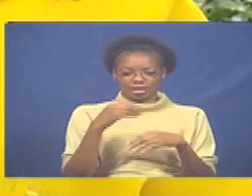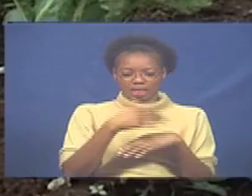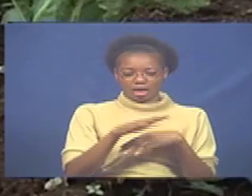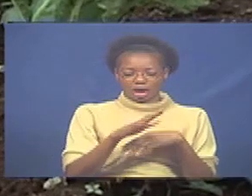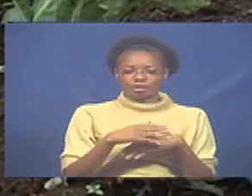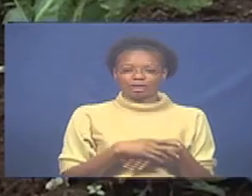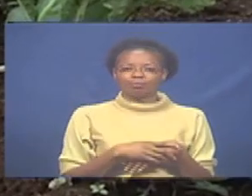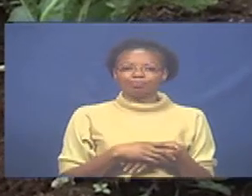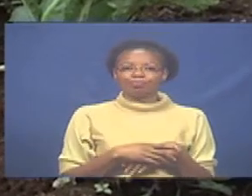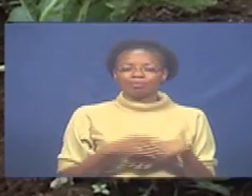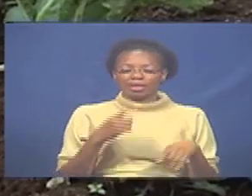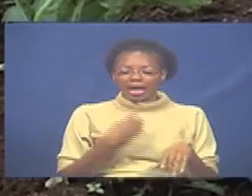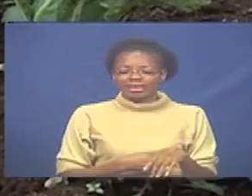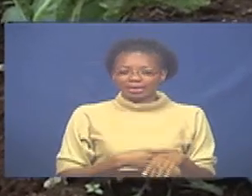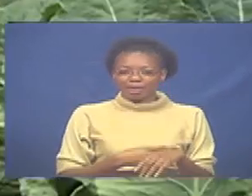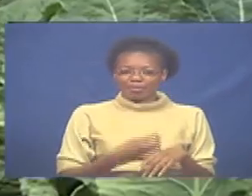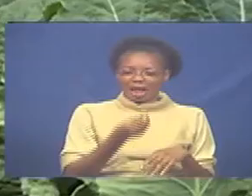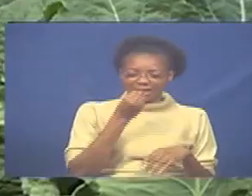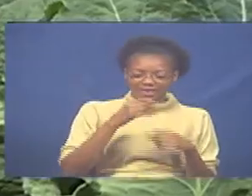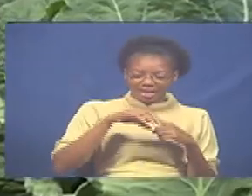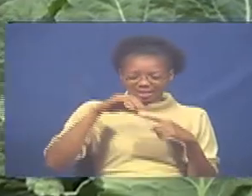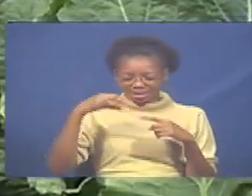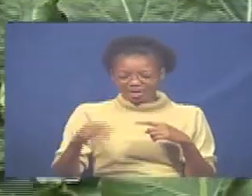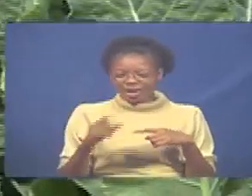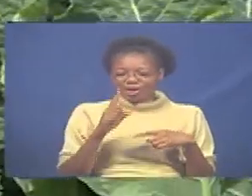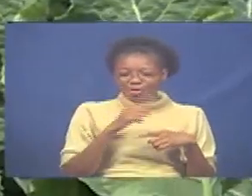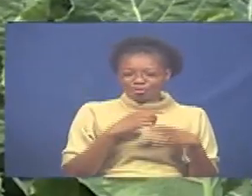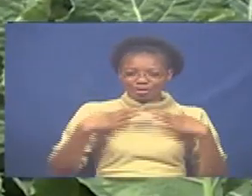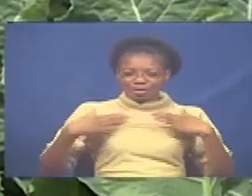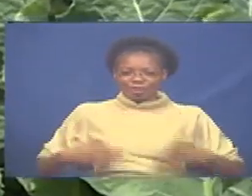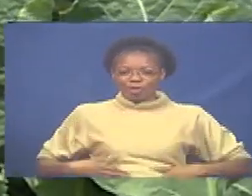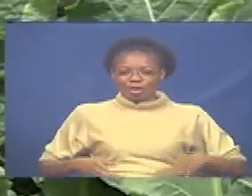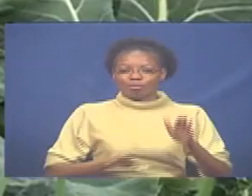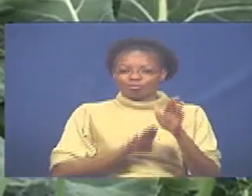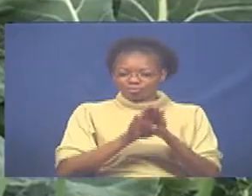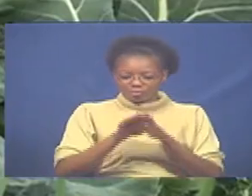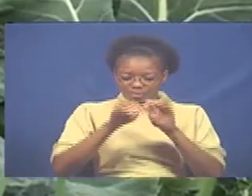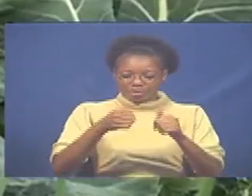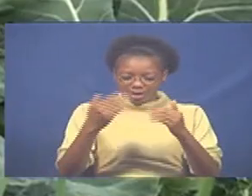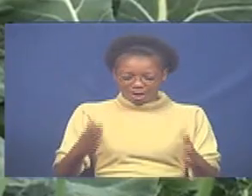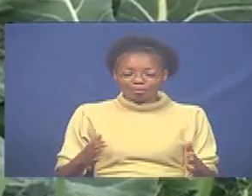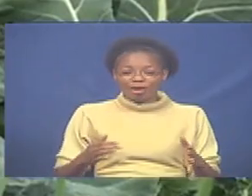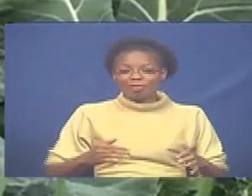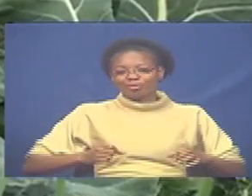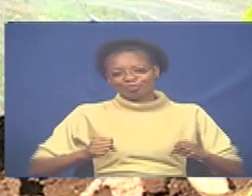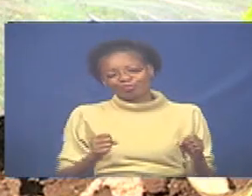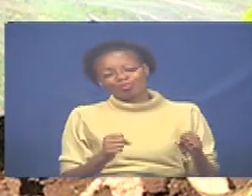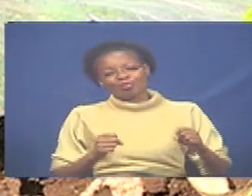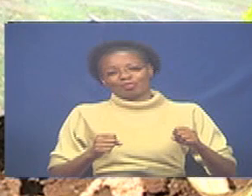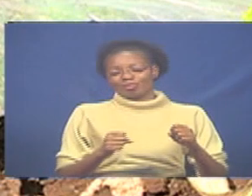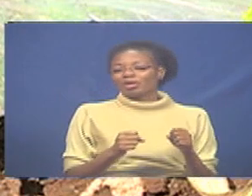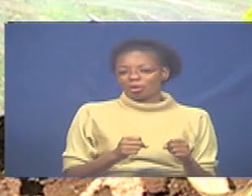nje. Baada ya kula mboga, mwili hunawiri na mkulima hufurahi kuona juhudi za kuchumia juani.